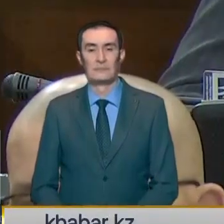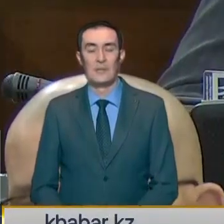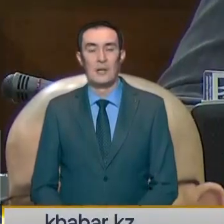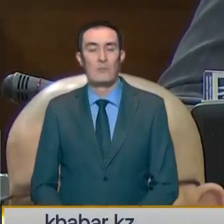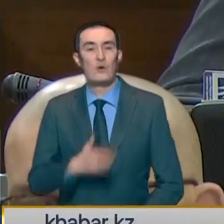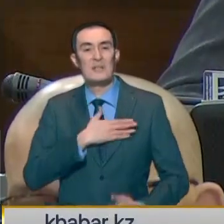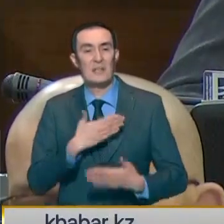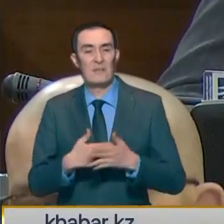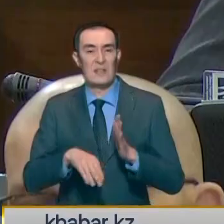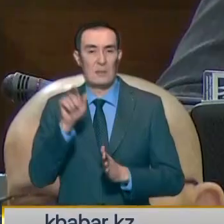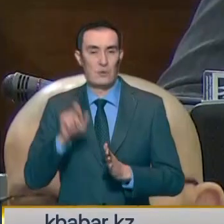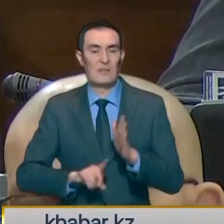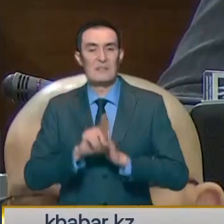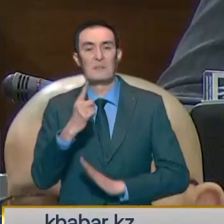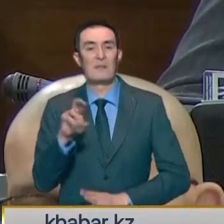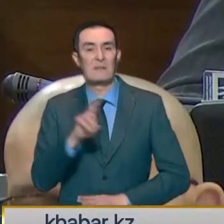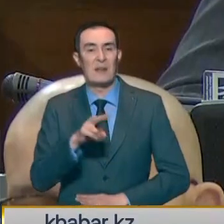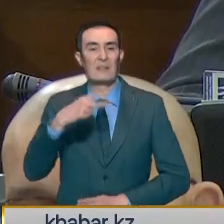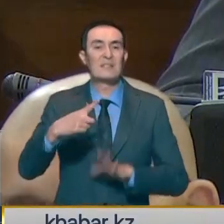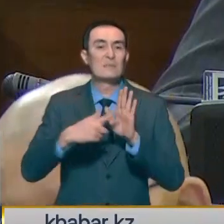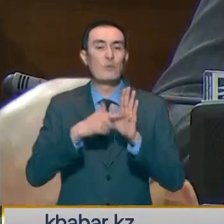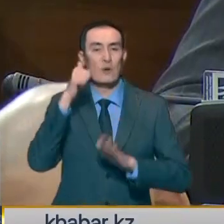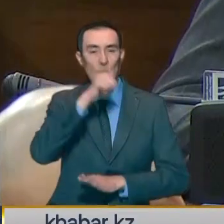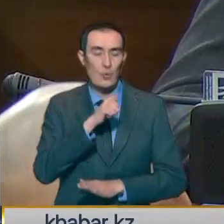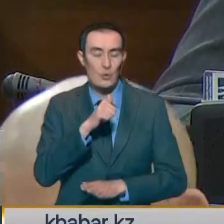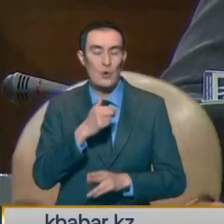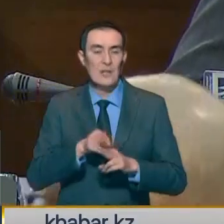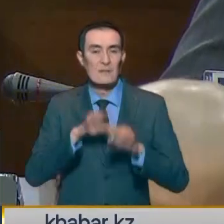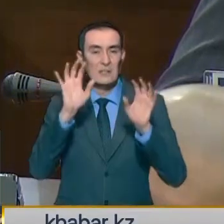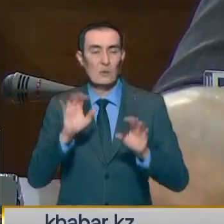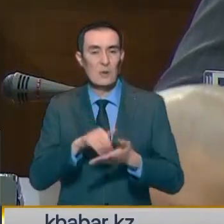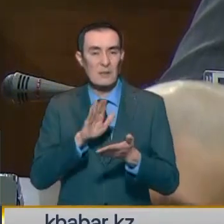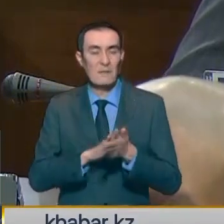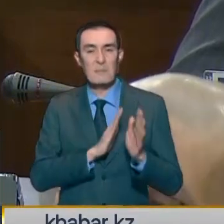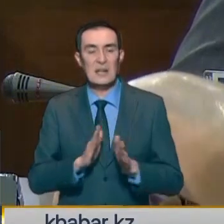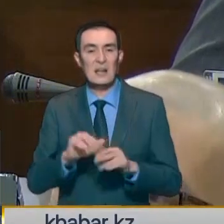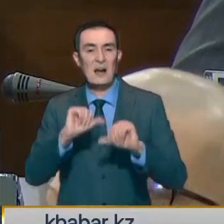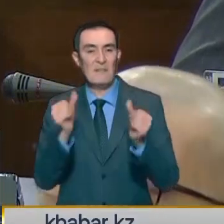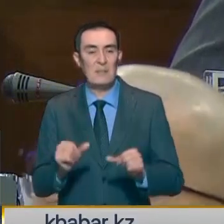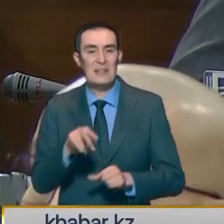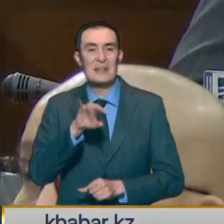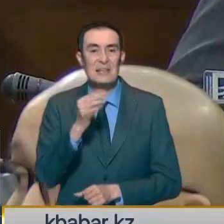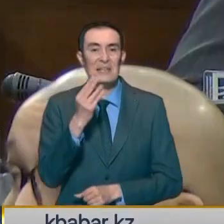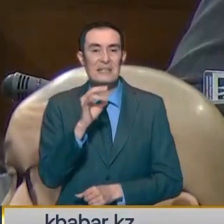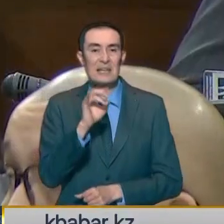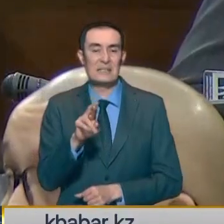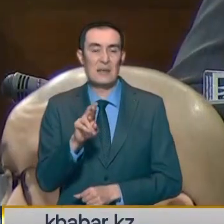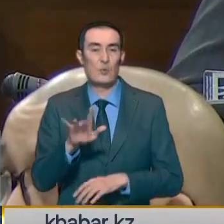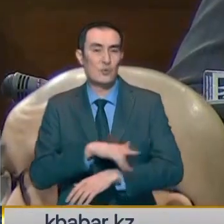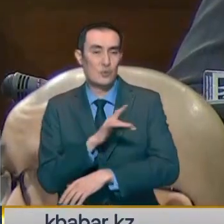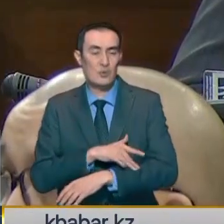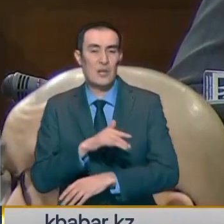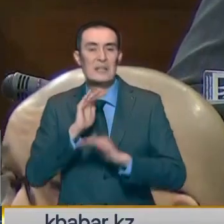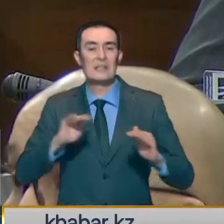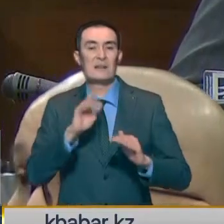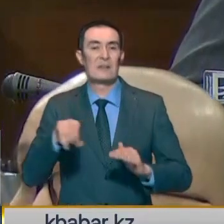По инициативе депутатов с 1 января 2027 года данным законом определяется порядок лицензирования организаций, оказывающих услуги в сфере